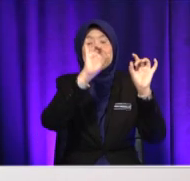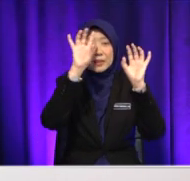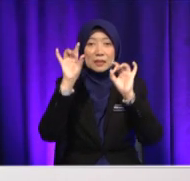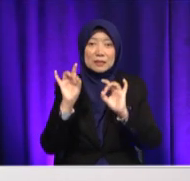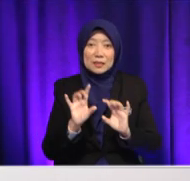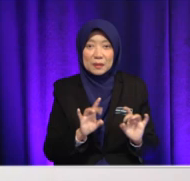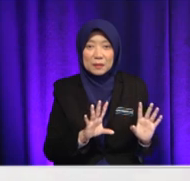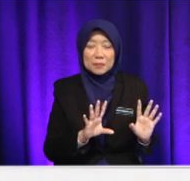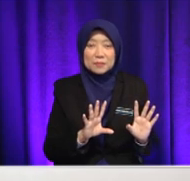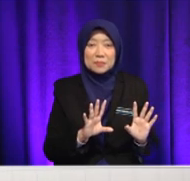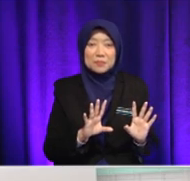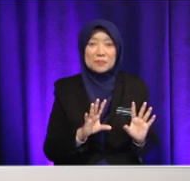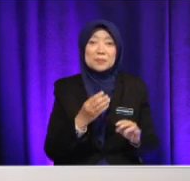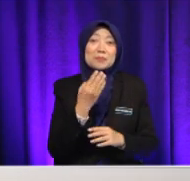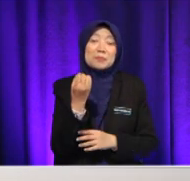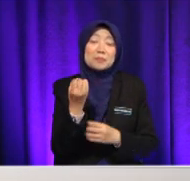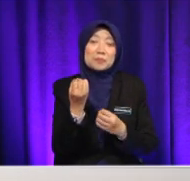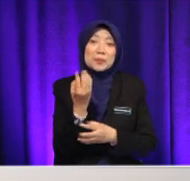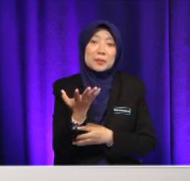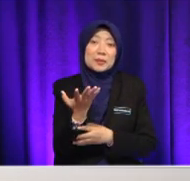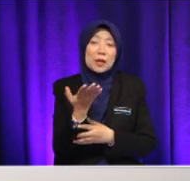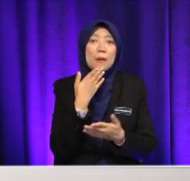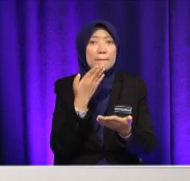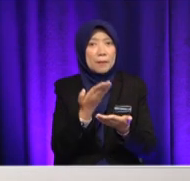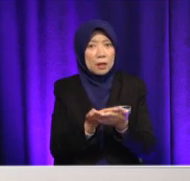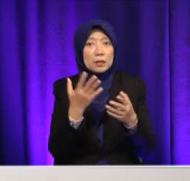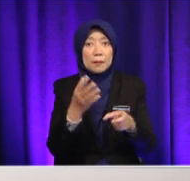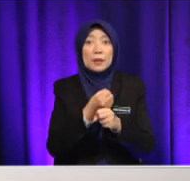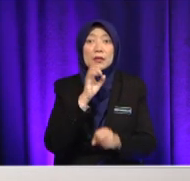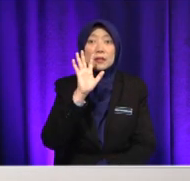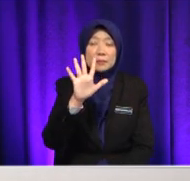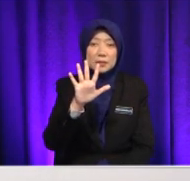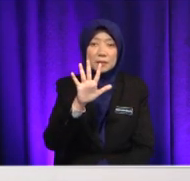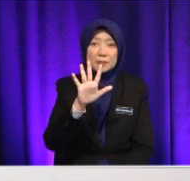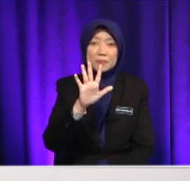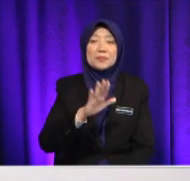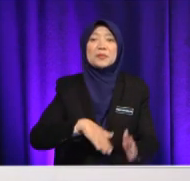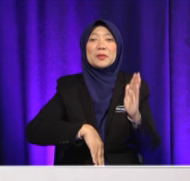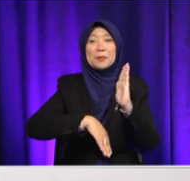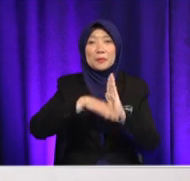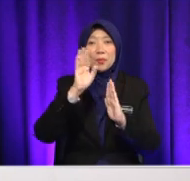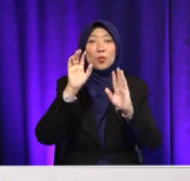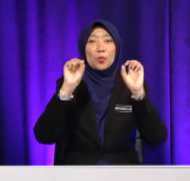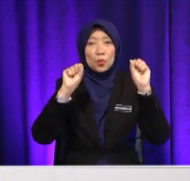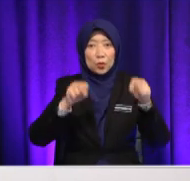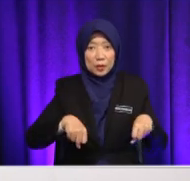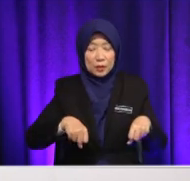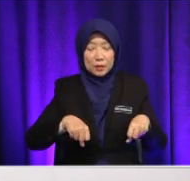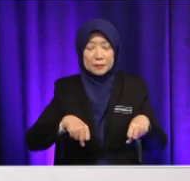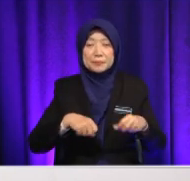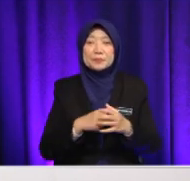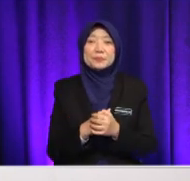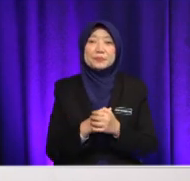orang bagi bintang berapa? Biasanya kalau baik tu dapat 5 ego. Kalau cikgu nak bagi lebih pun boleh. Okey. So dengan ini